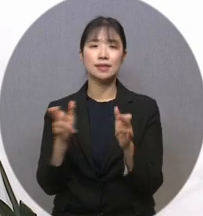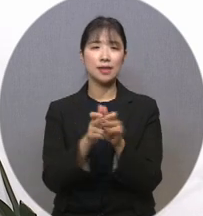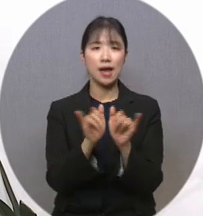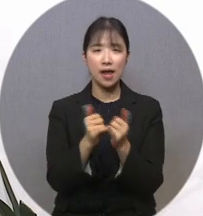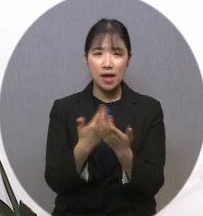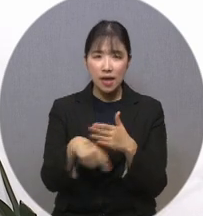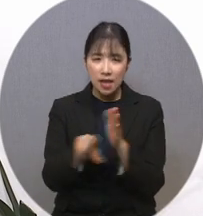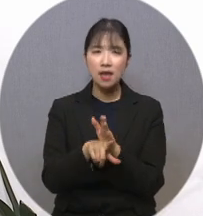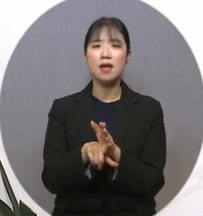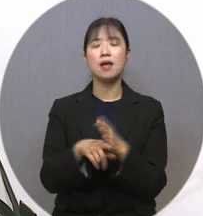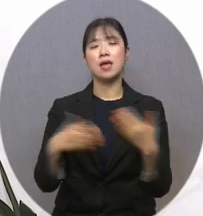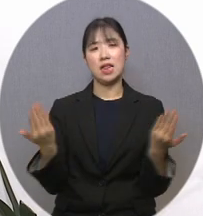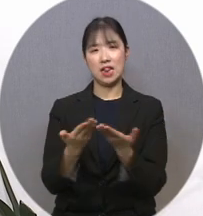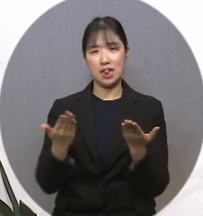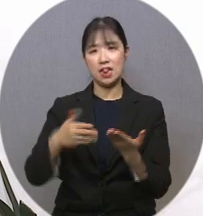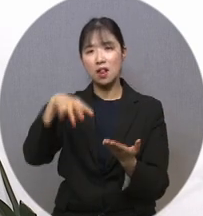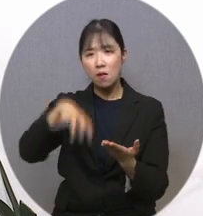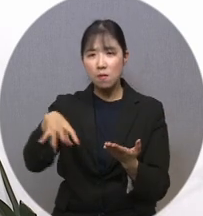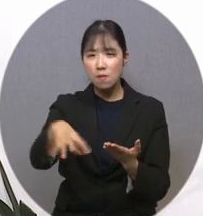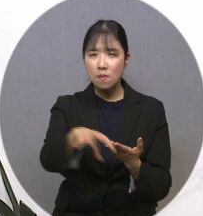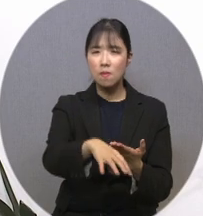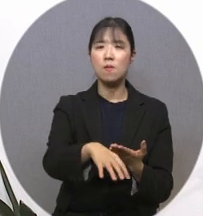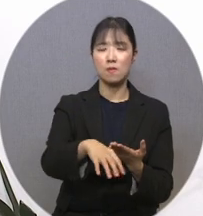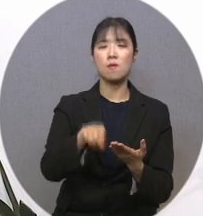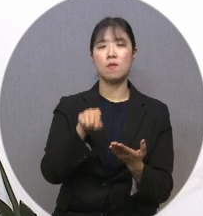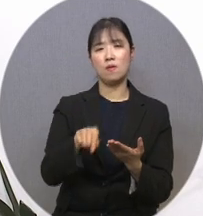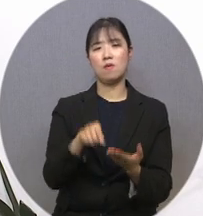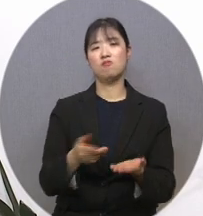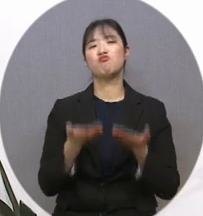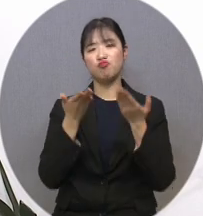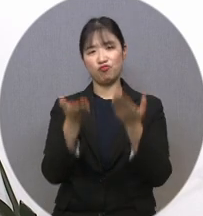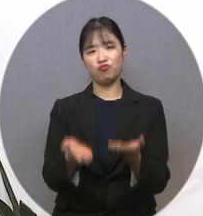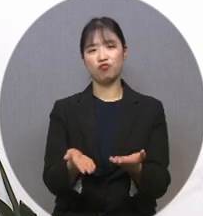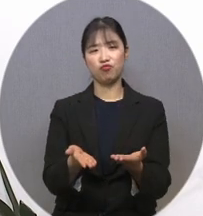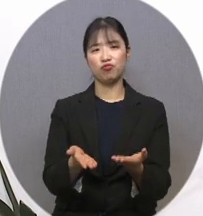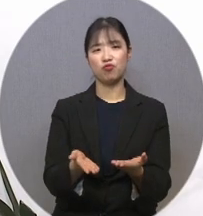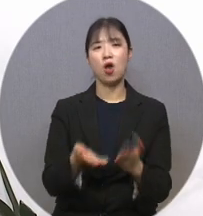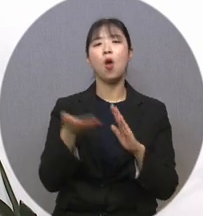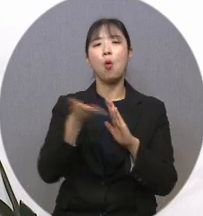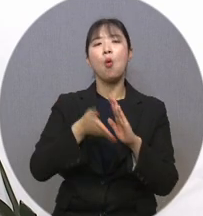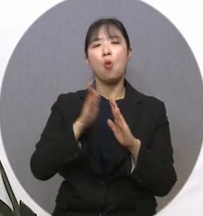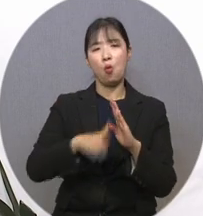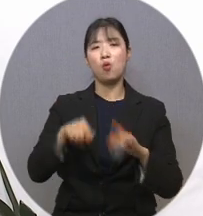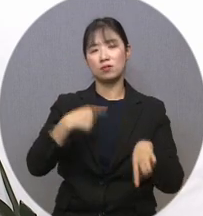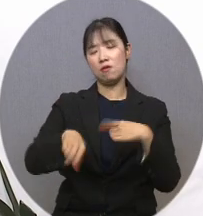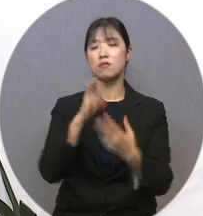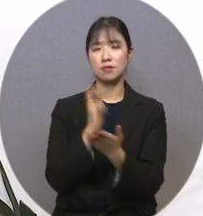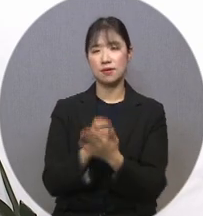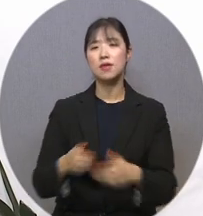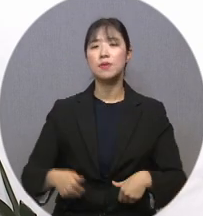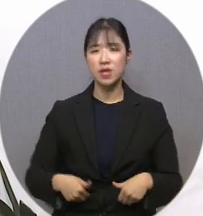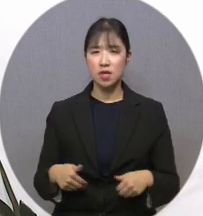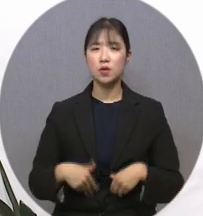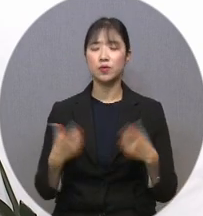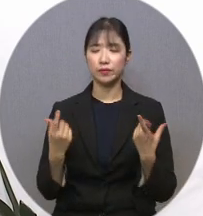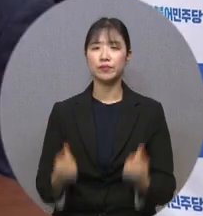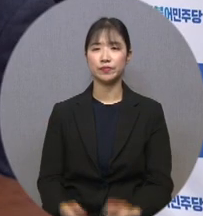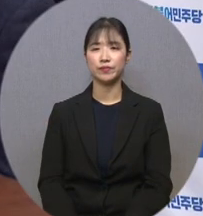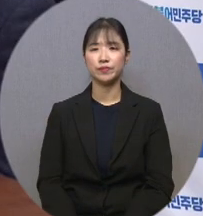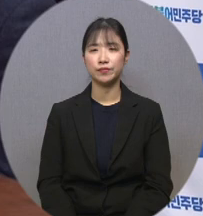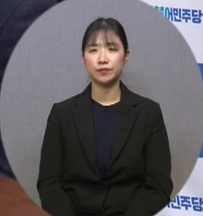장애인들에 대해서 일자리를 제공할 수 있는 공공의 그런 정책이 필요하다고